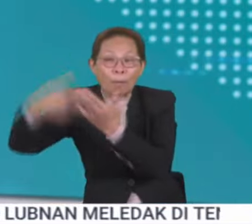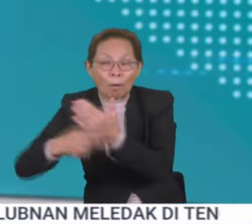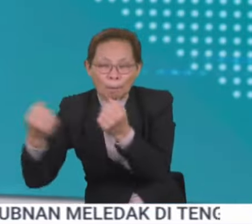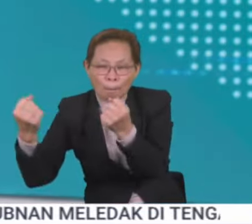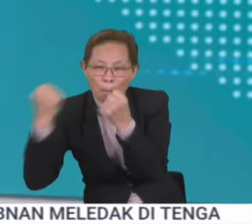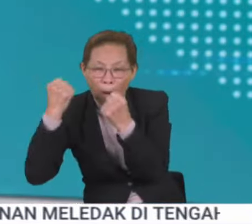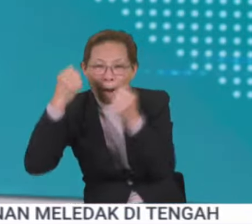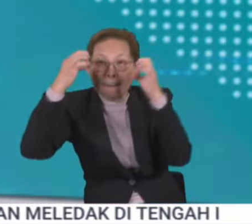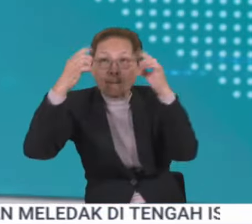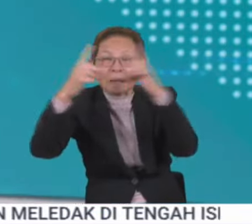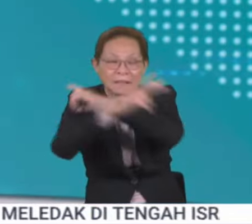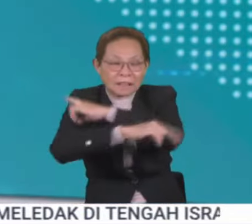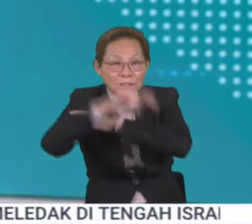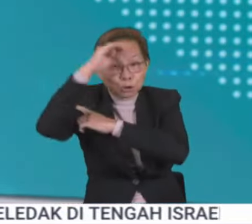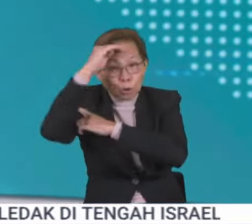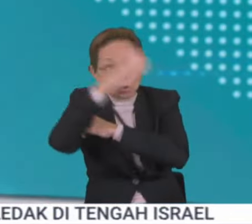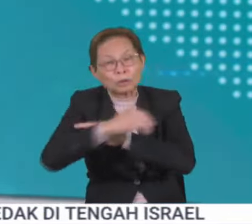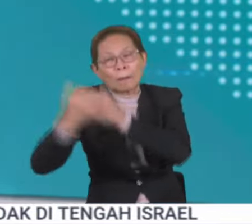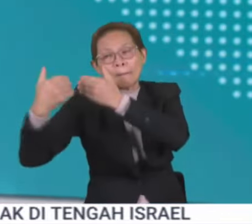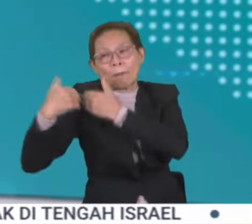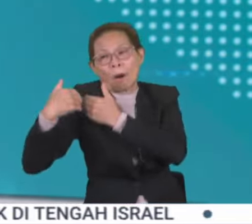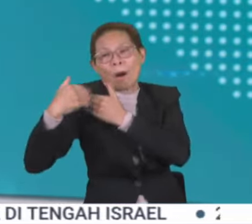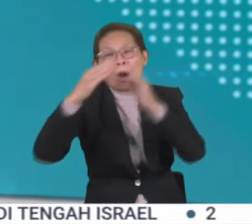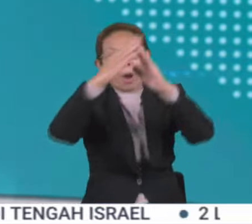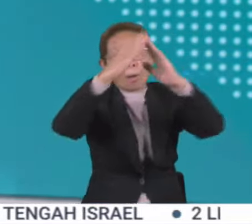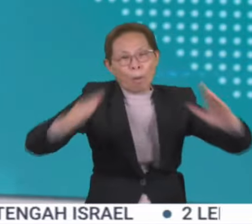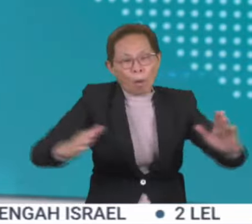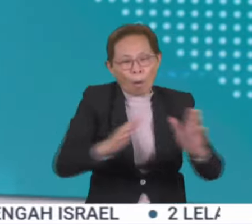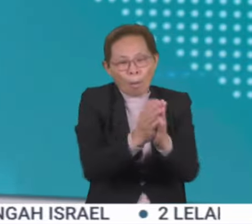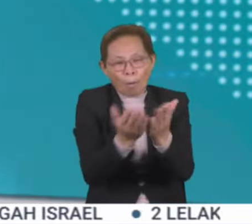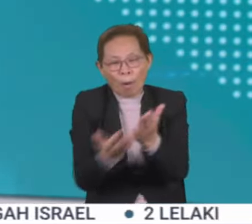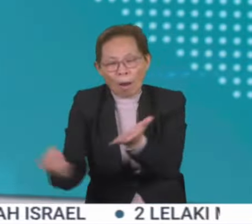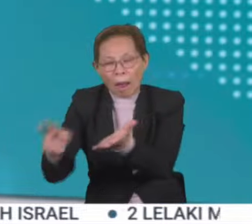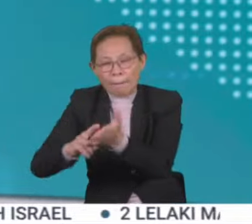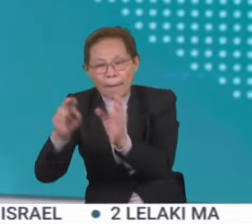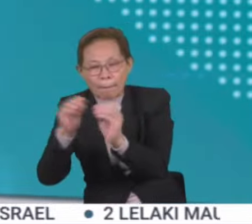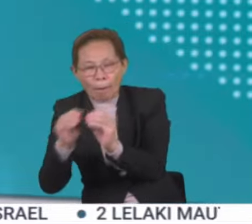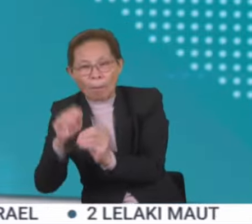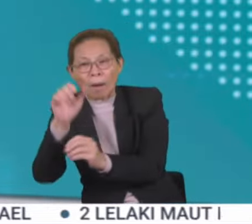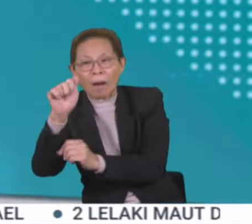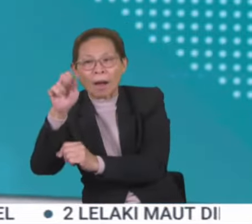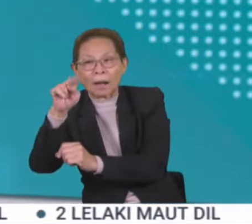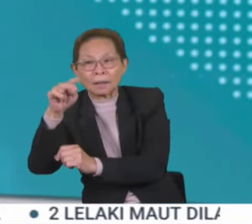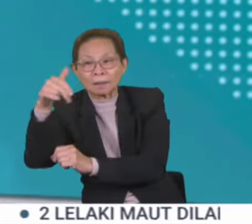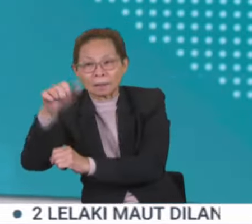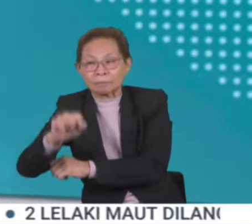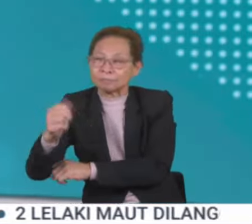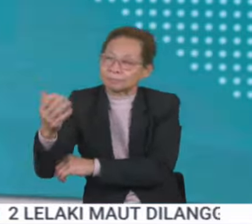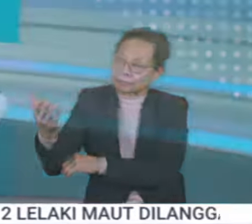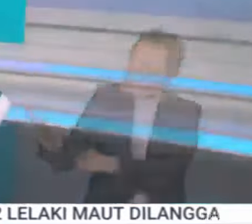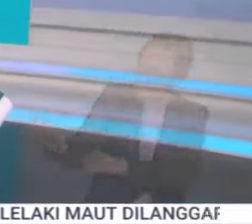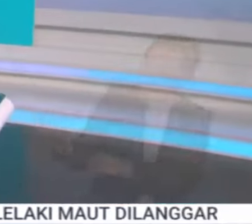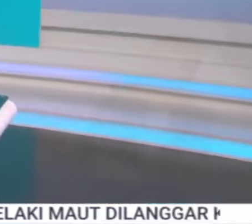memperkasa pendidikan negeri dan peranan perpustakaan laporan lanjut bersama Anas Mat